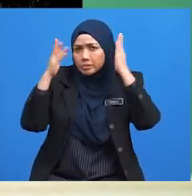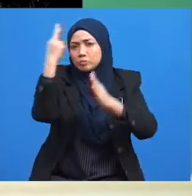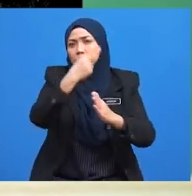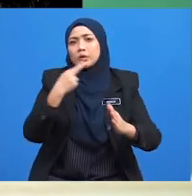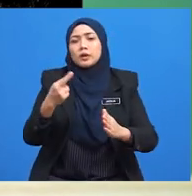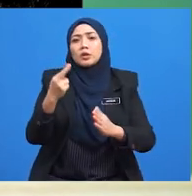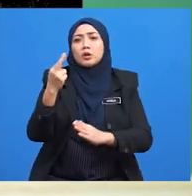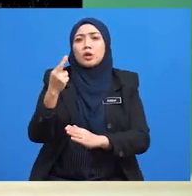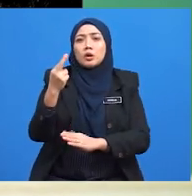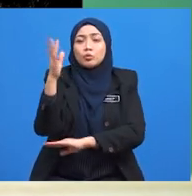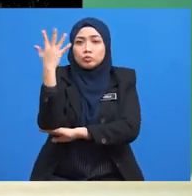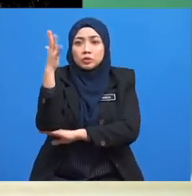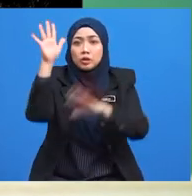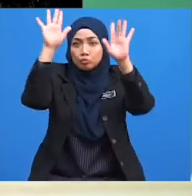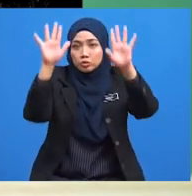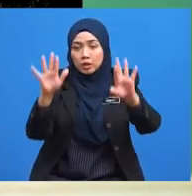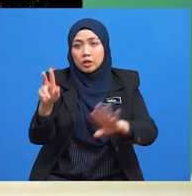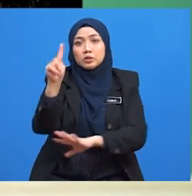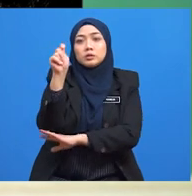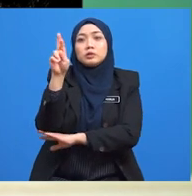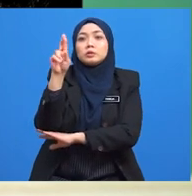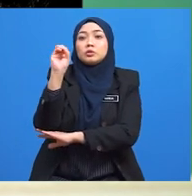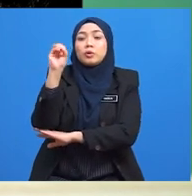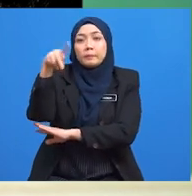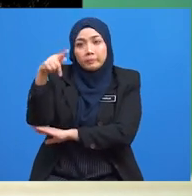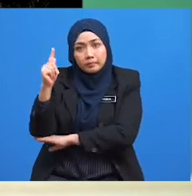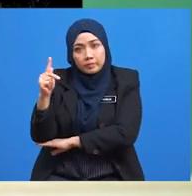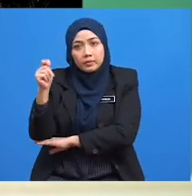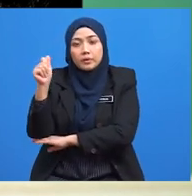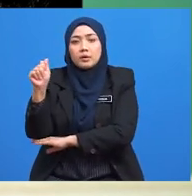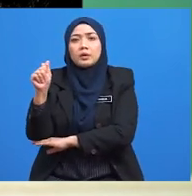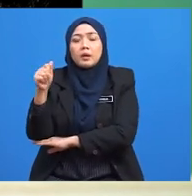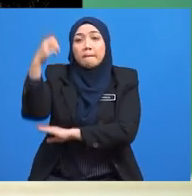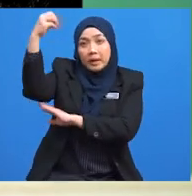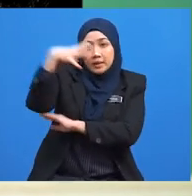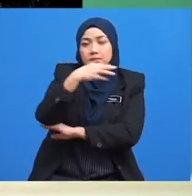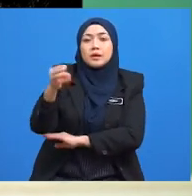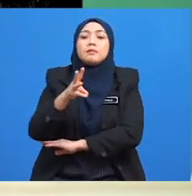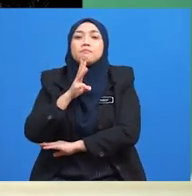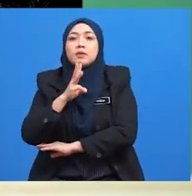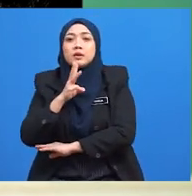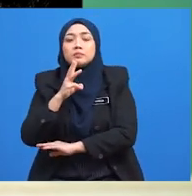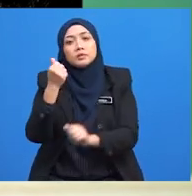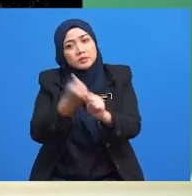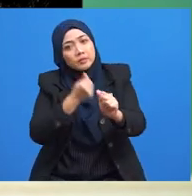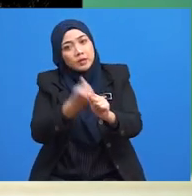hutan hujan tropika disebabkan oleh panas dan lembap yang diterima sepanjang